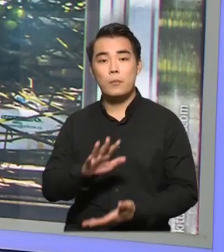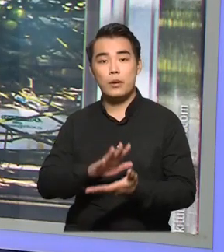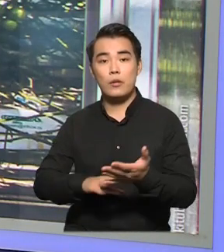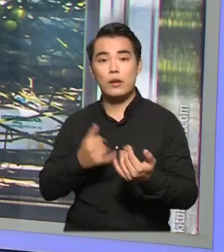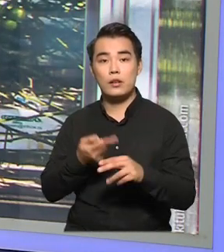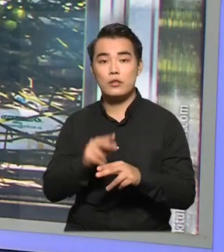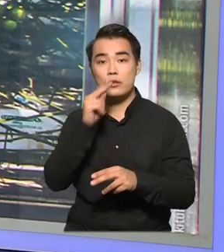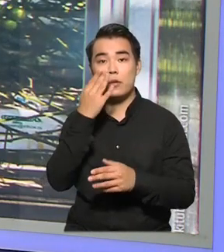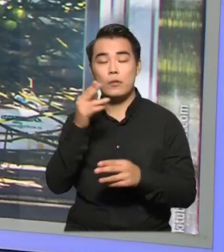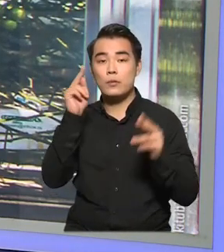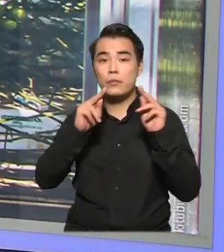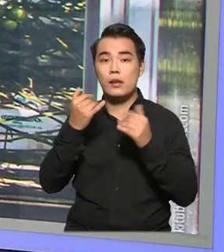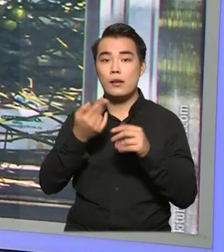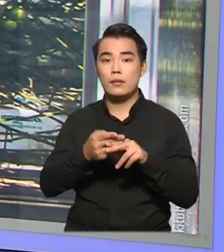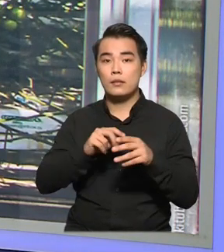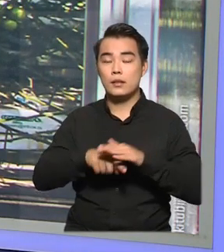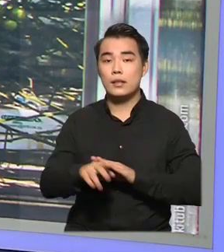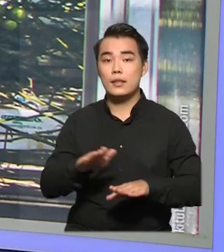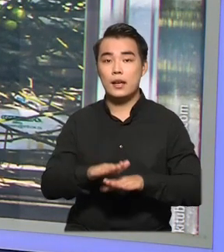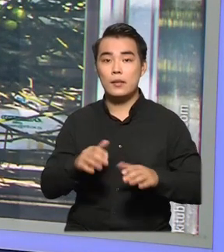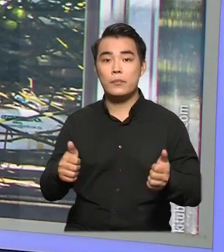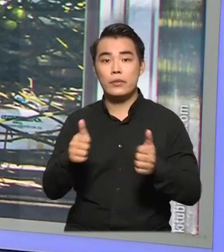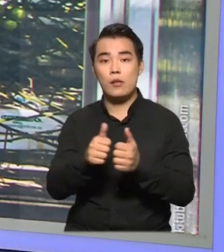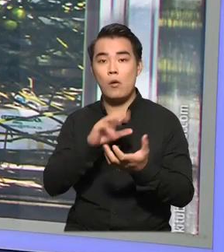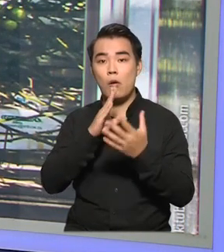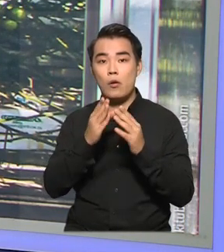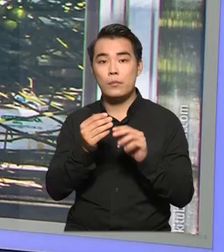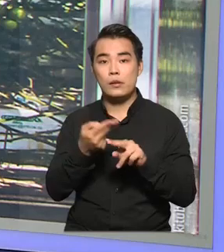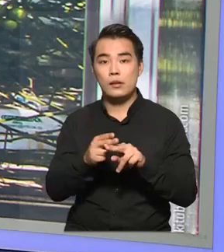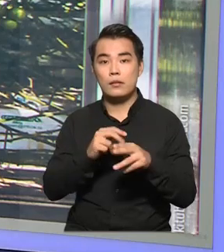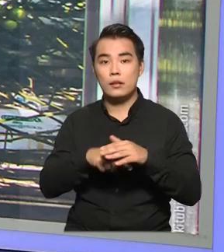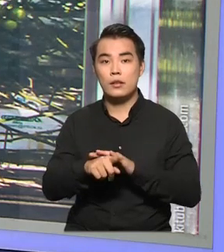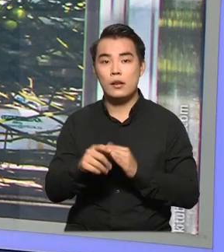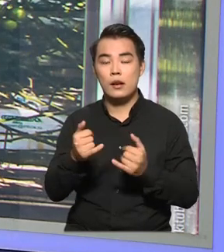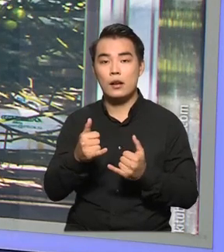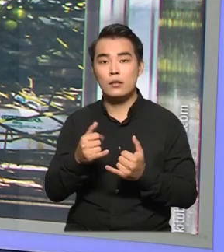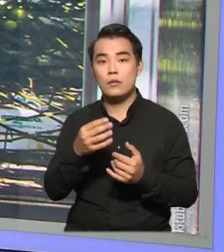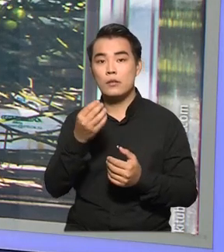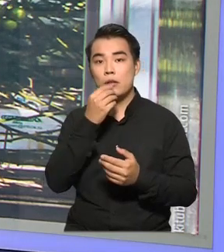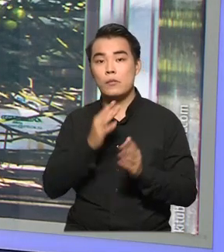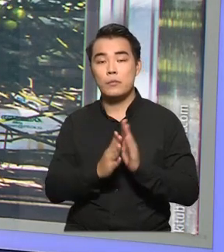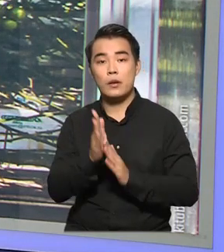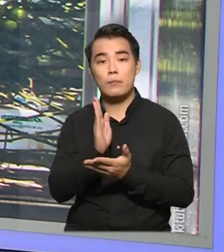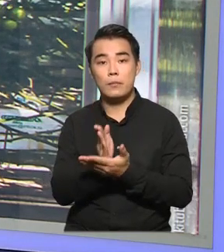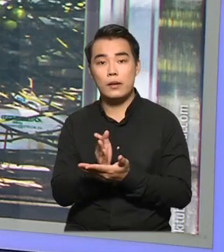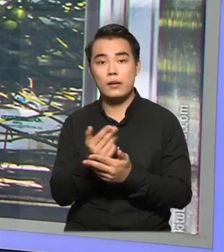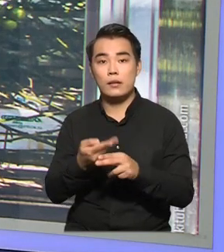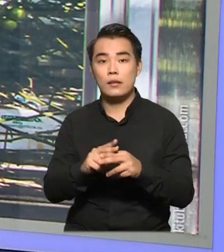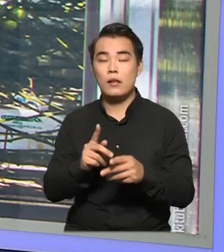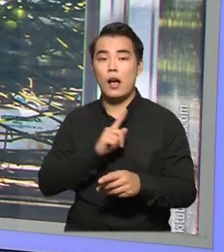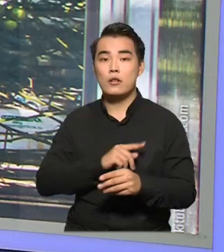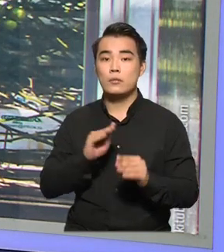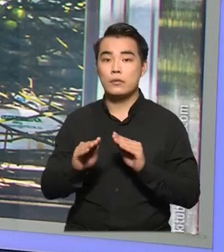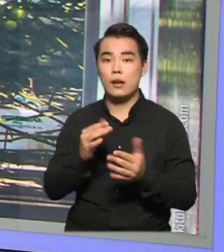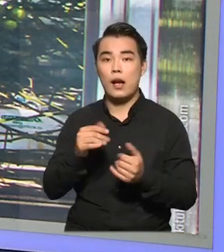Жалғастырайық. Шымкенттік оқушылар мектеп жанынан ашылған жылжайда сирек кездесетін жеміс жидек өсіріп отыр. Олар күтіп баптаумен